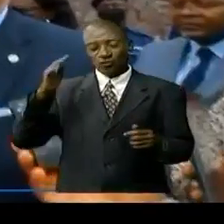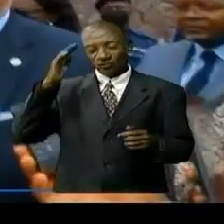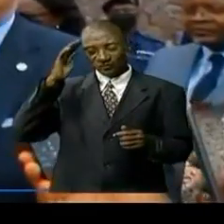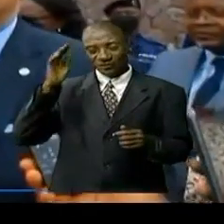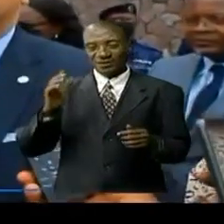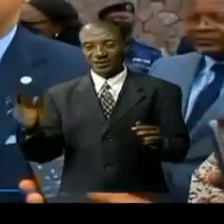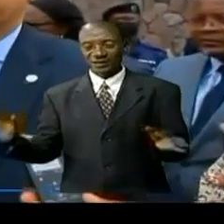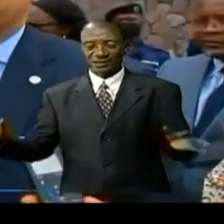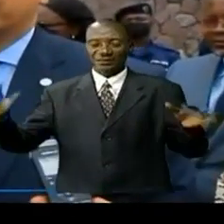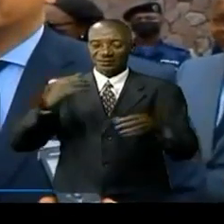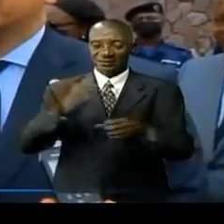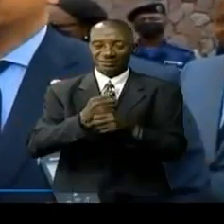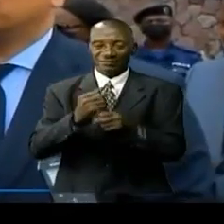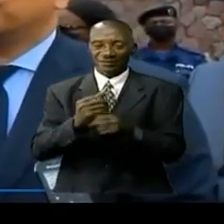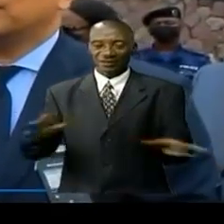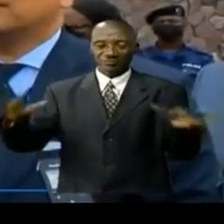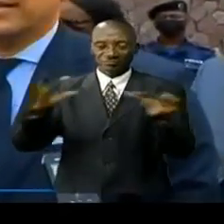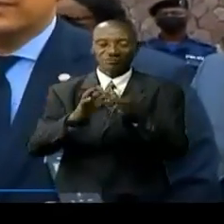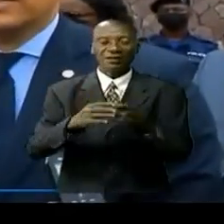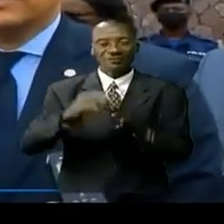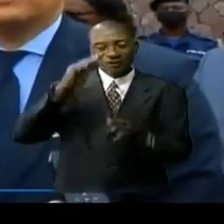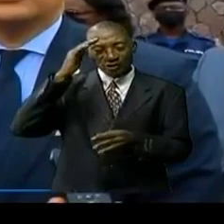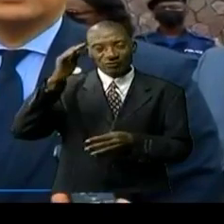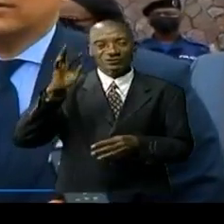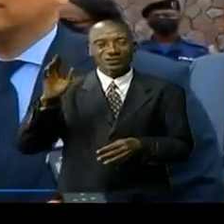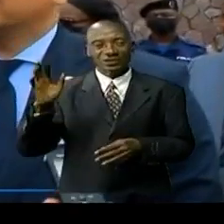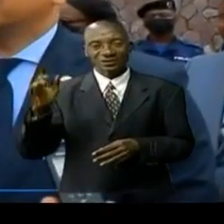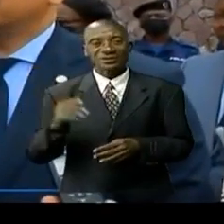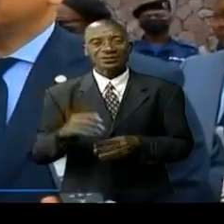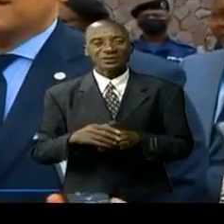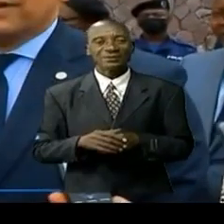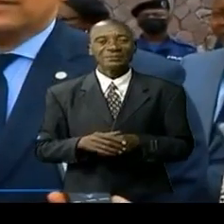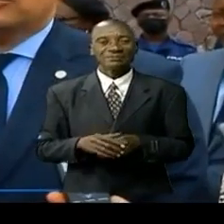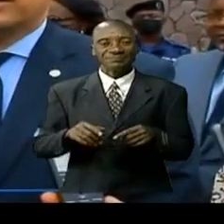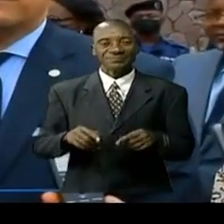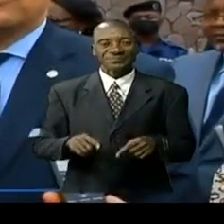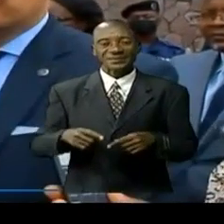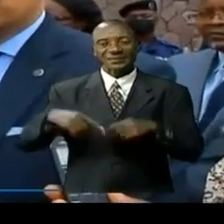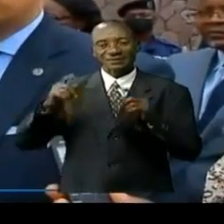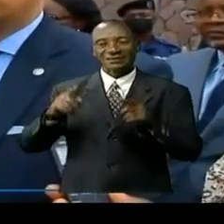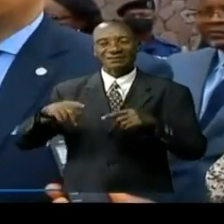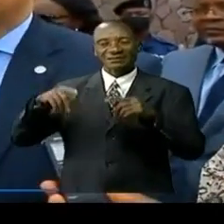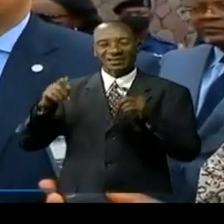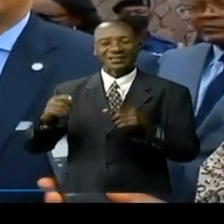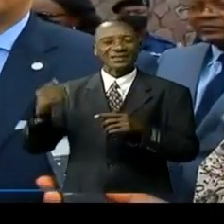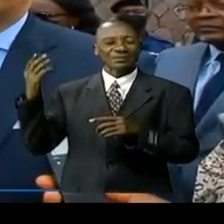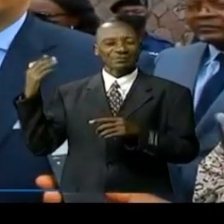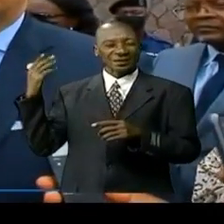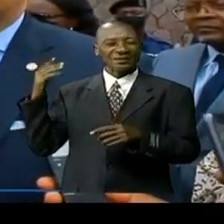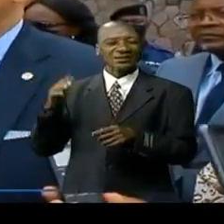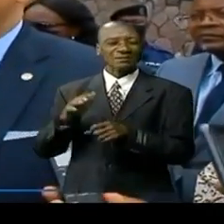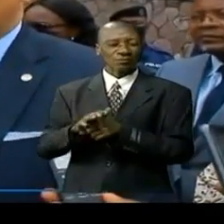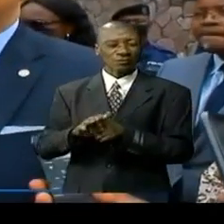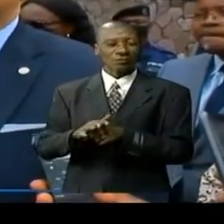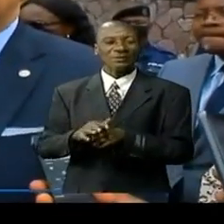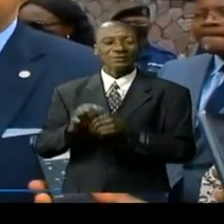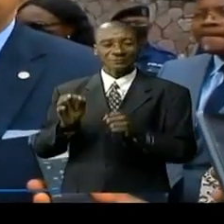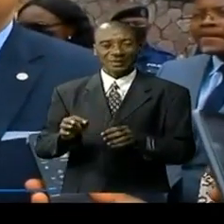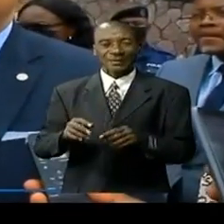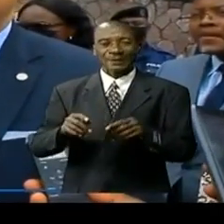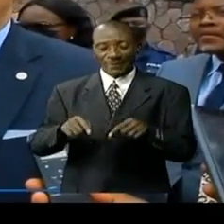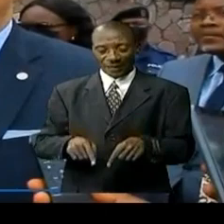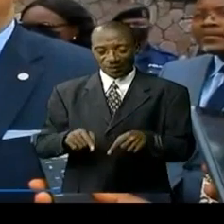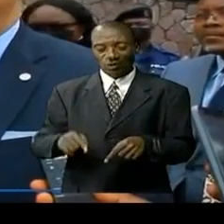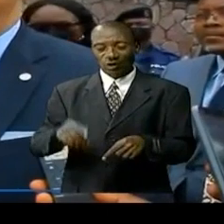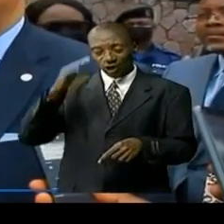transférer notre centre numérique qui existe depuis quelques années déjà en RDC. Il va être dorénavant logé ici à l'université. Et il y aura les CEF, les